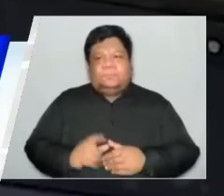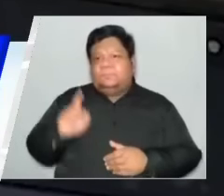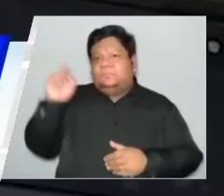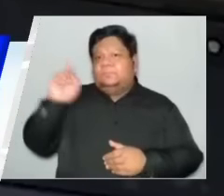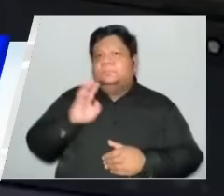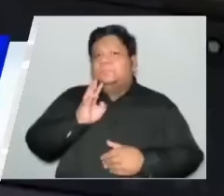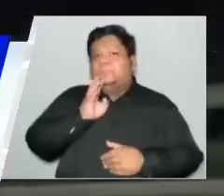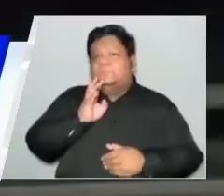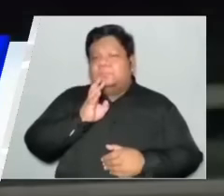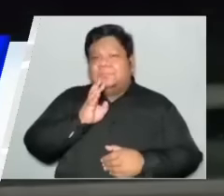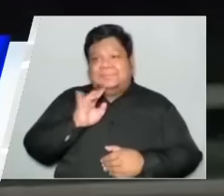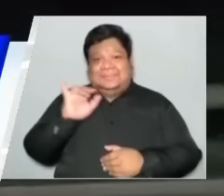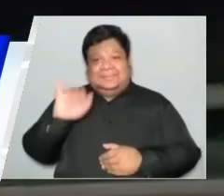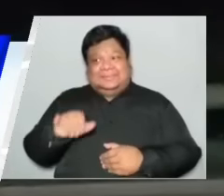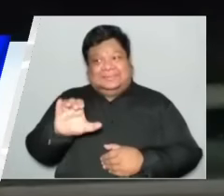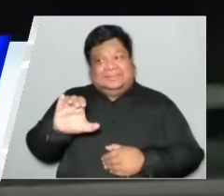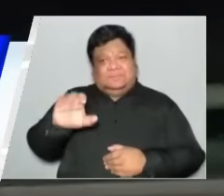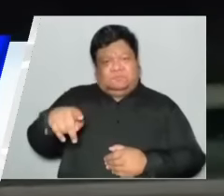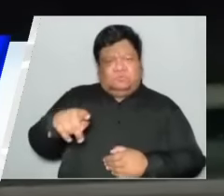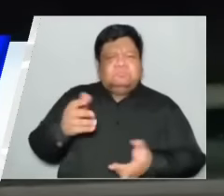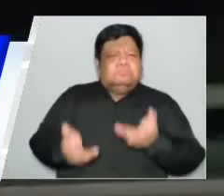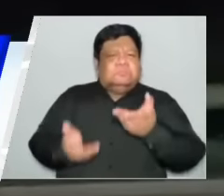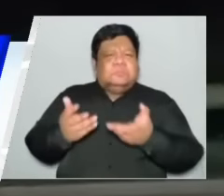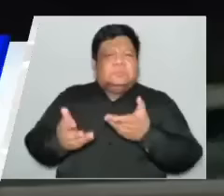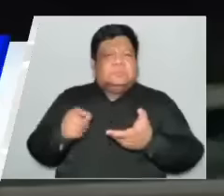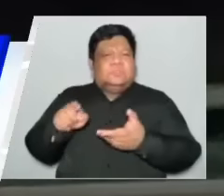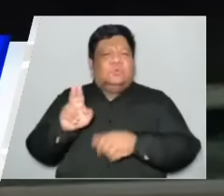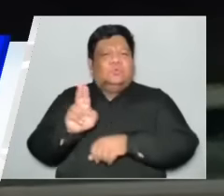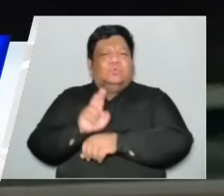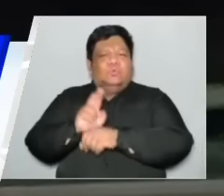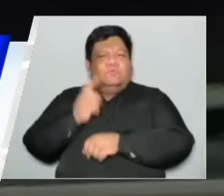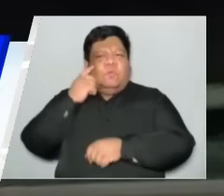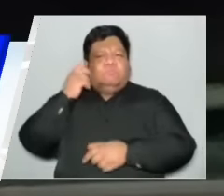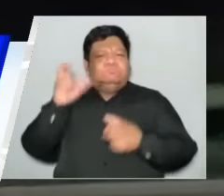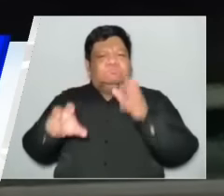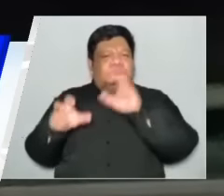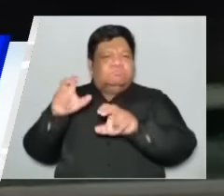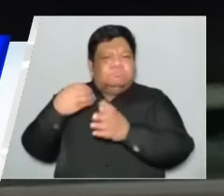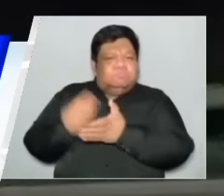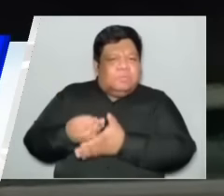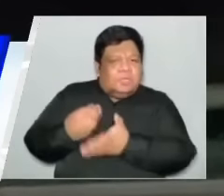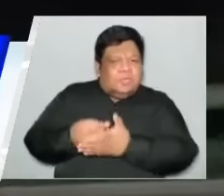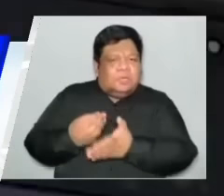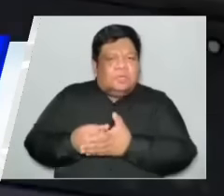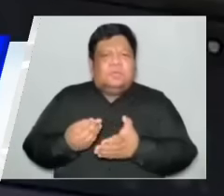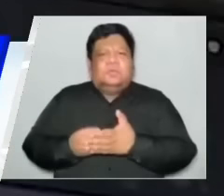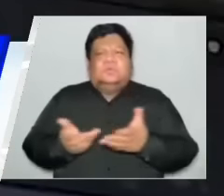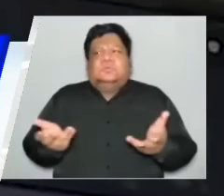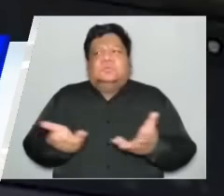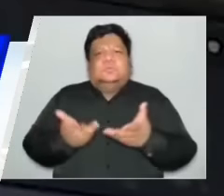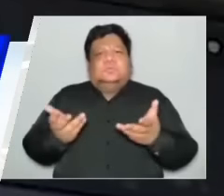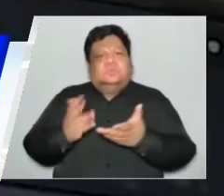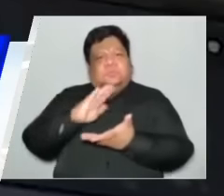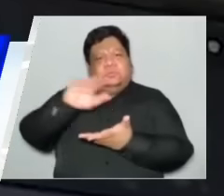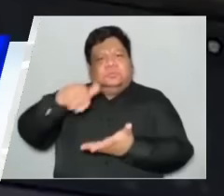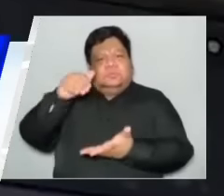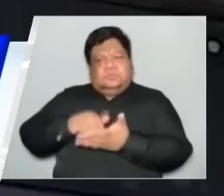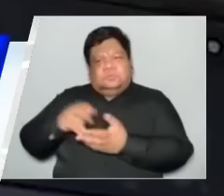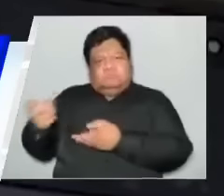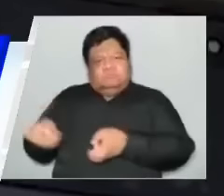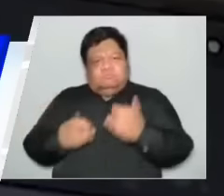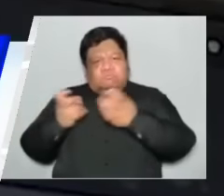parang embudo ng mga pera, no? Yung kung saan centralized pumapasok yung mga naloloko nila,